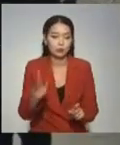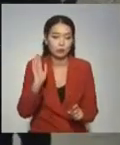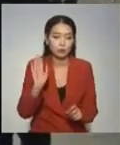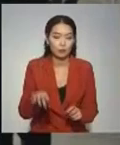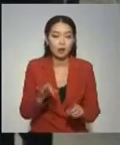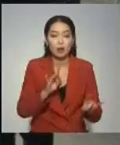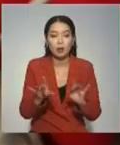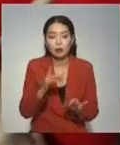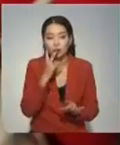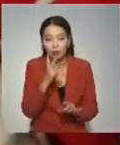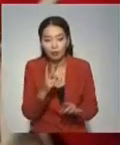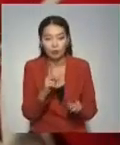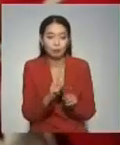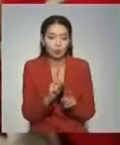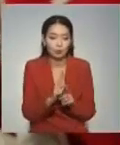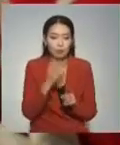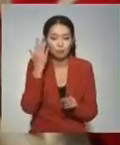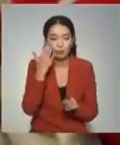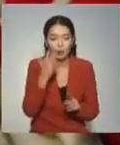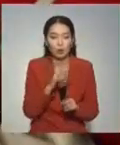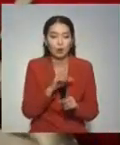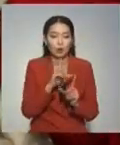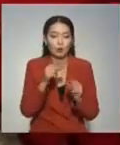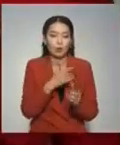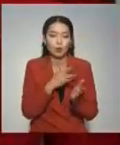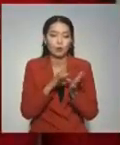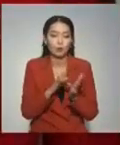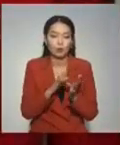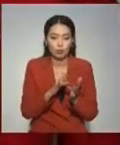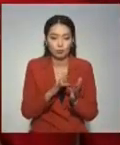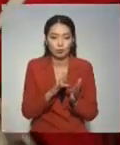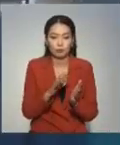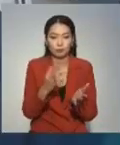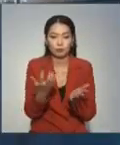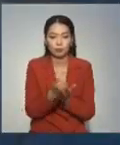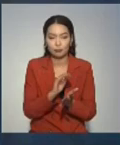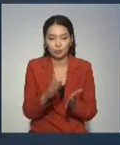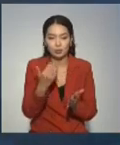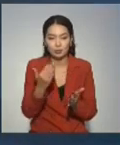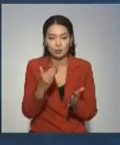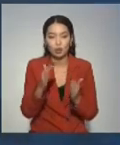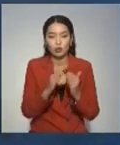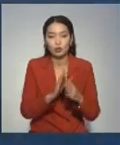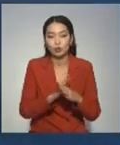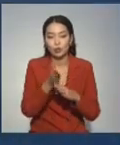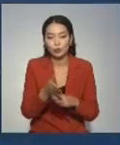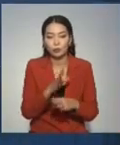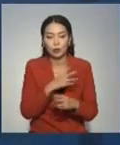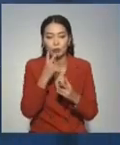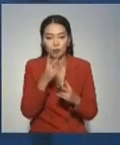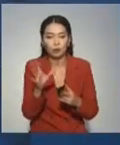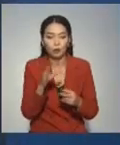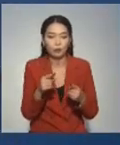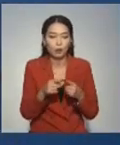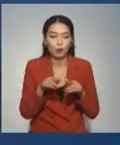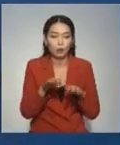қызығып, демаламыз деп дәмеленгендер турагенттік басшысыз деп үйіне де барған, тірі жан таппаған. Тергеу азаматтық тәртіпте қаралуға жатады деп, қылмыстық